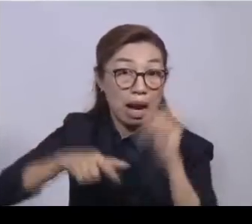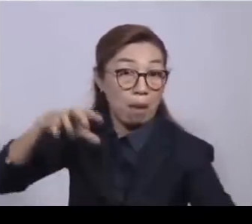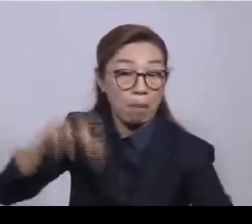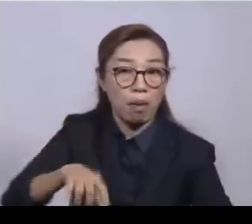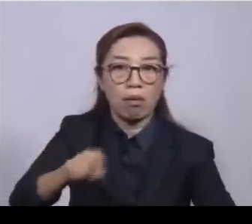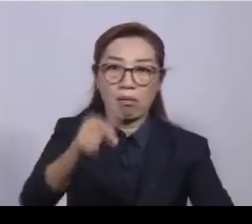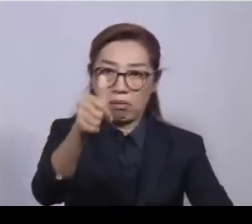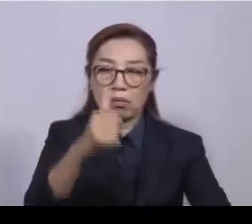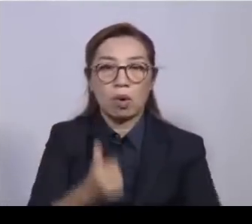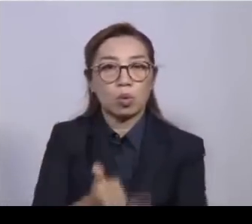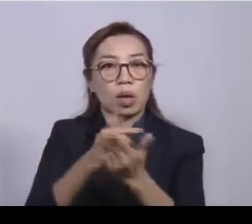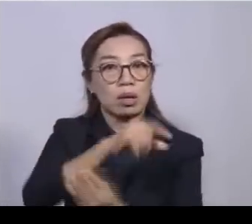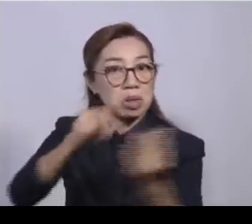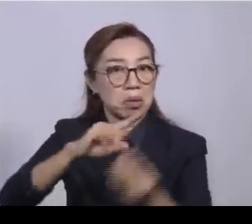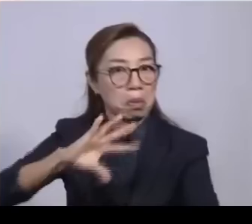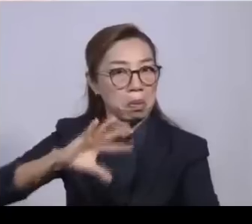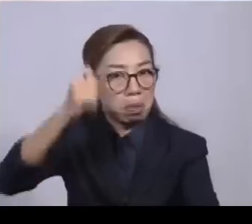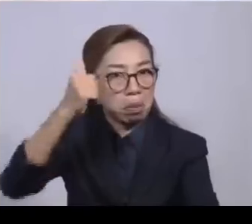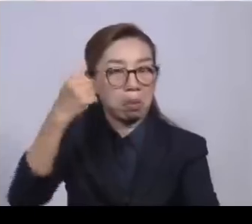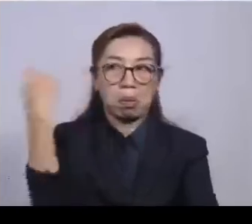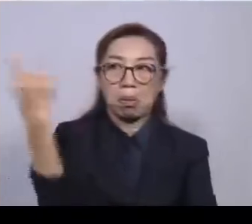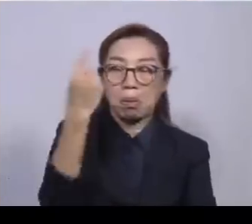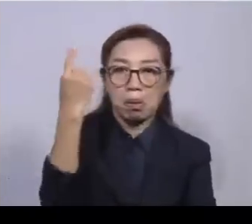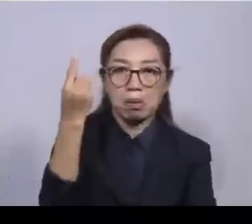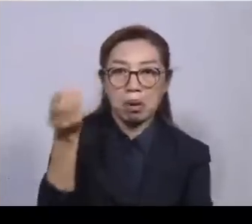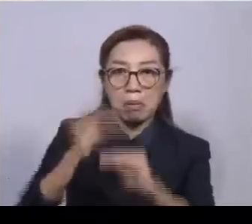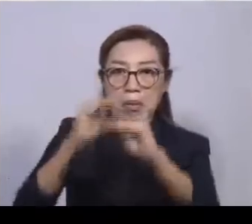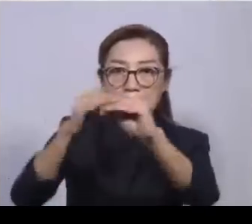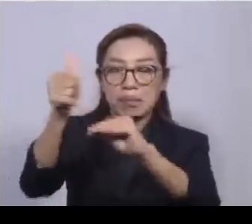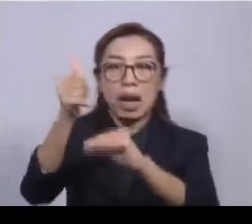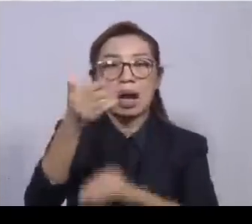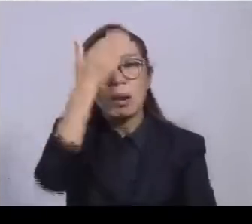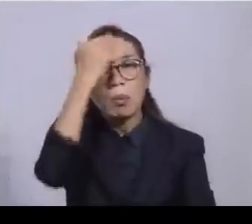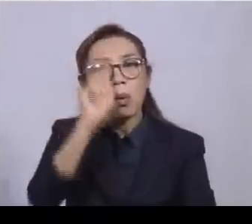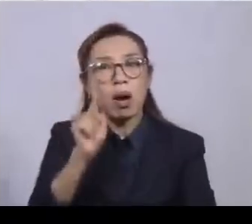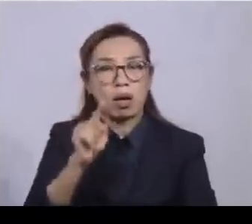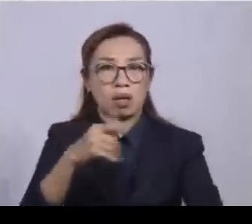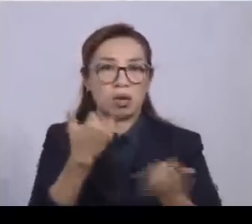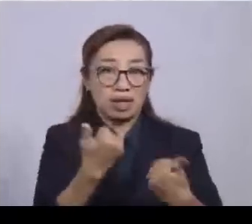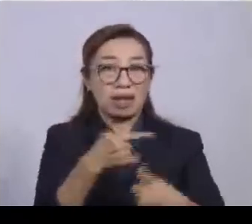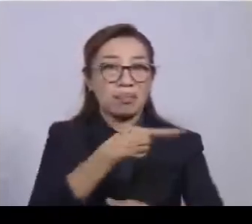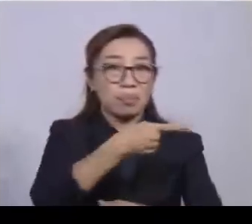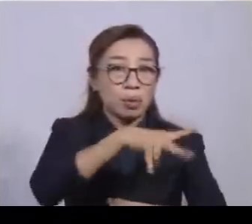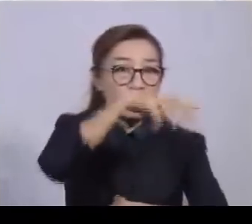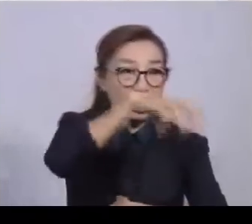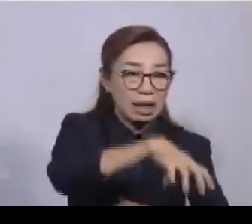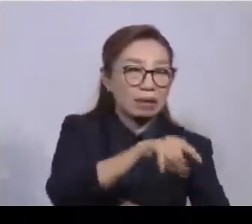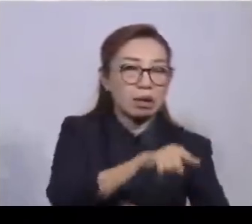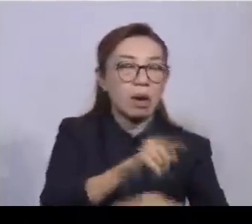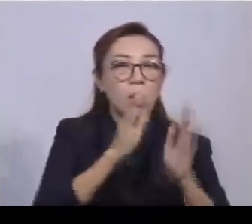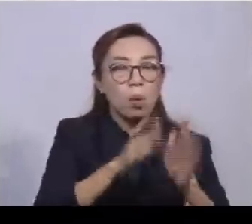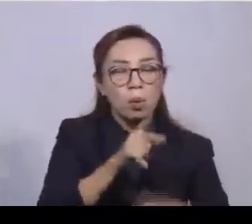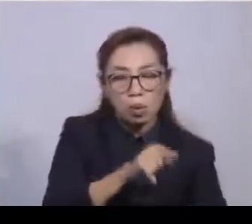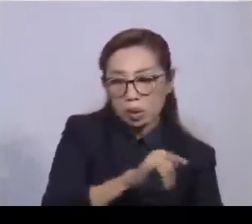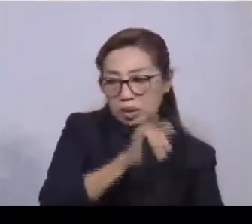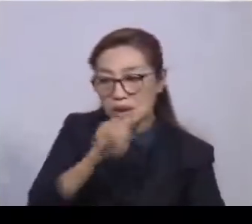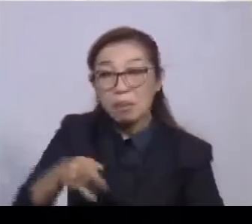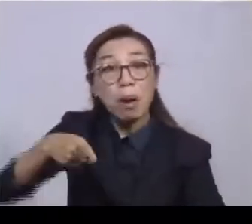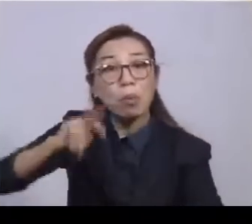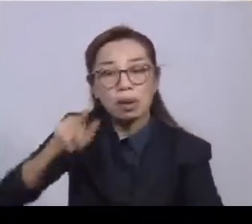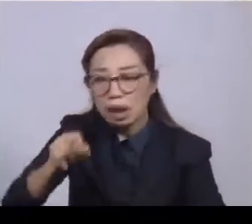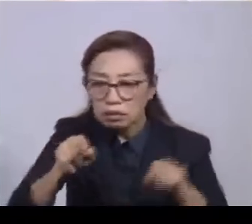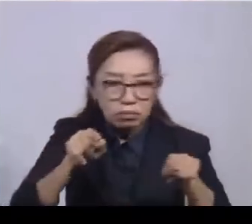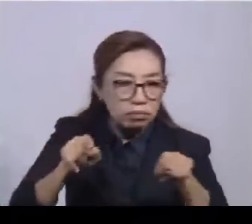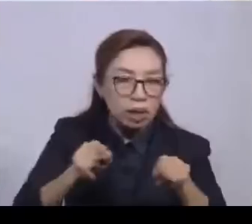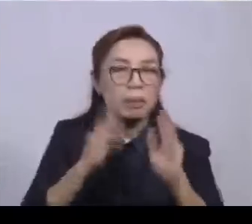เติบโตได้ดียิ่งขึ้นเพราะว่าตลาดนักท่องเที่ยวกลุ่มที่เดินทางมาที่พังงาเนี่ยคล้ายคลึงกับกลุ่มที่เดินทางมาท่องเที่ยว